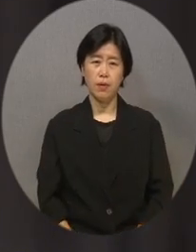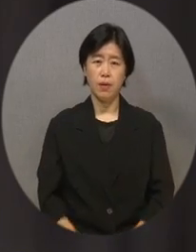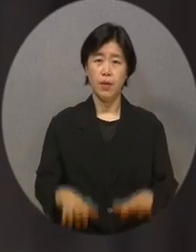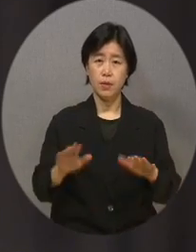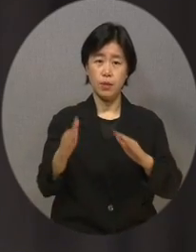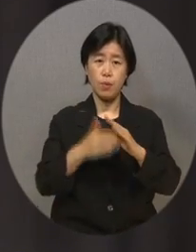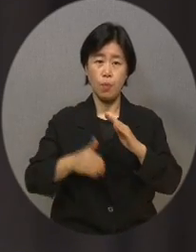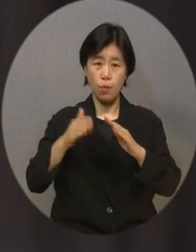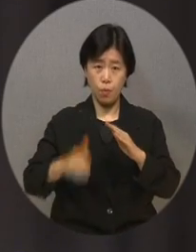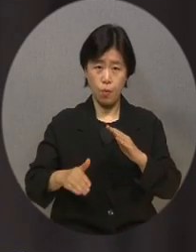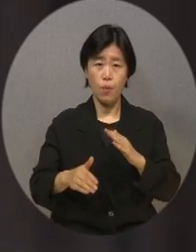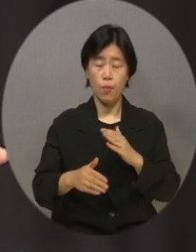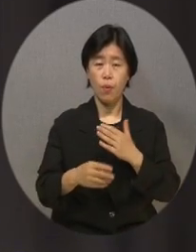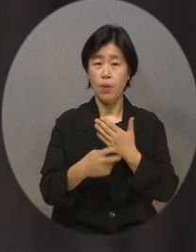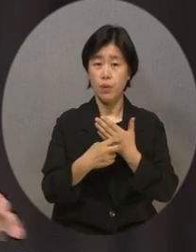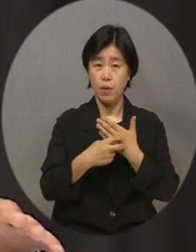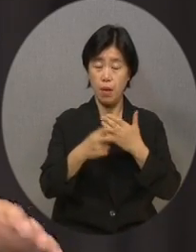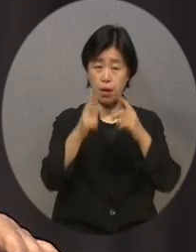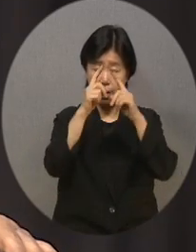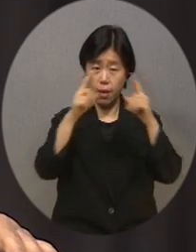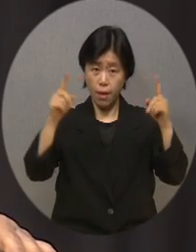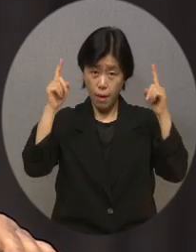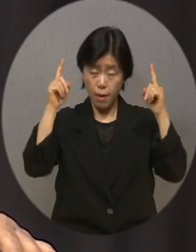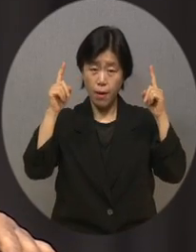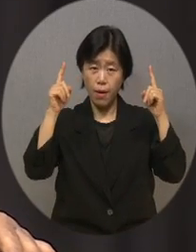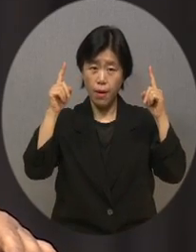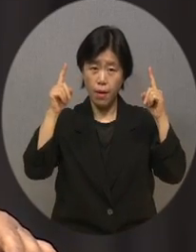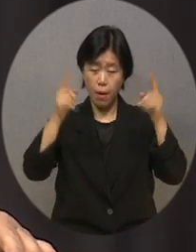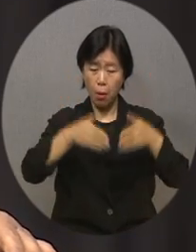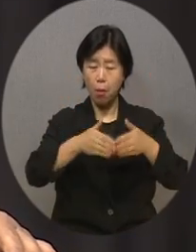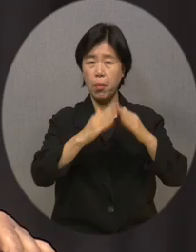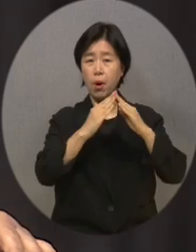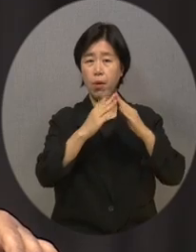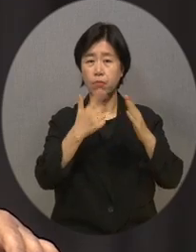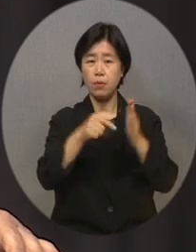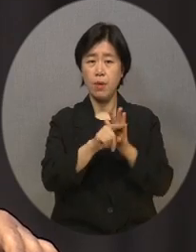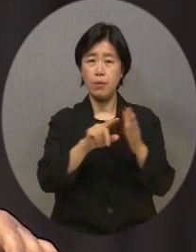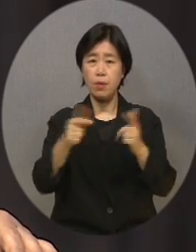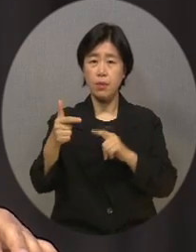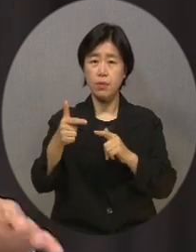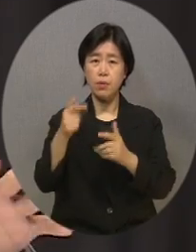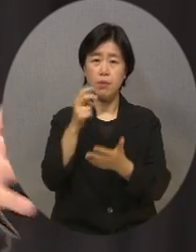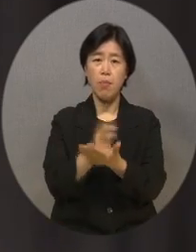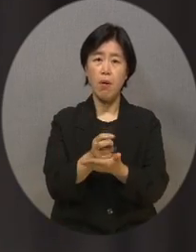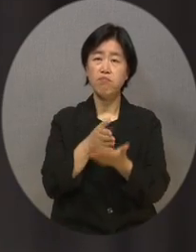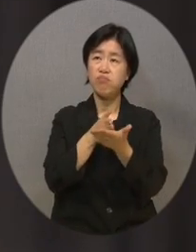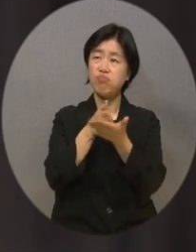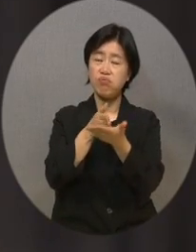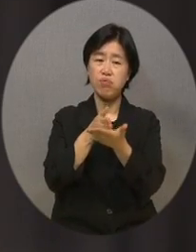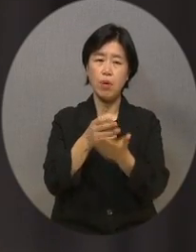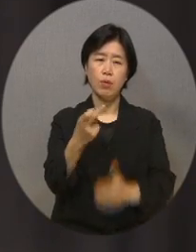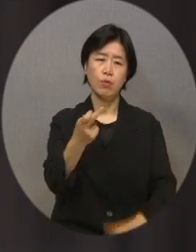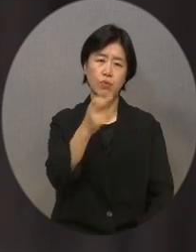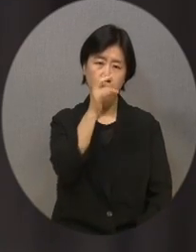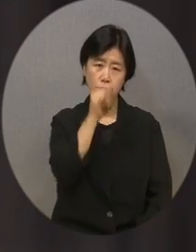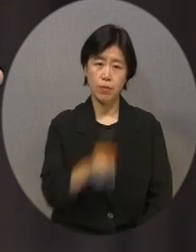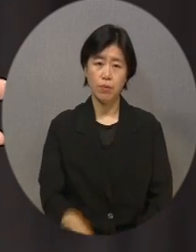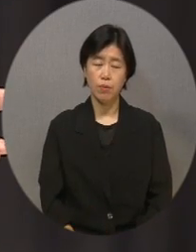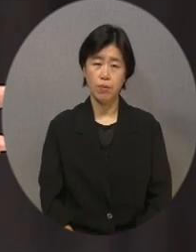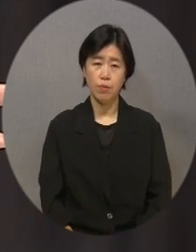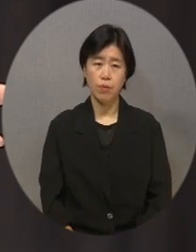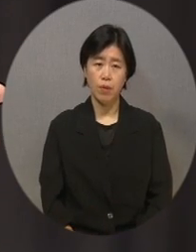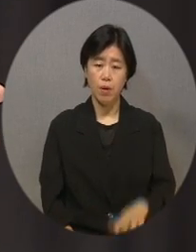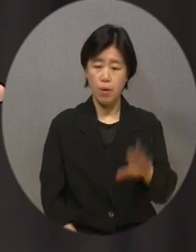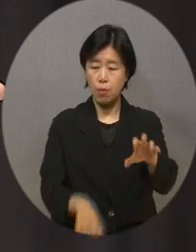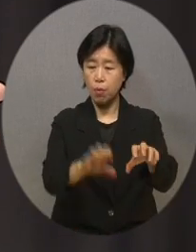하는 법안들. 이 의료 인력 확충하겠다고 하는 법안들만 지금 12개가 올라와 있습니다. 각 지역에 자기 국회의원